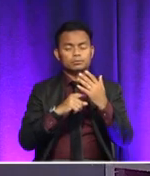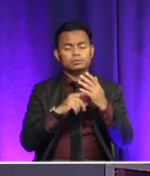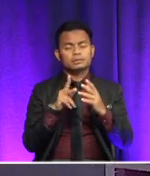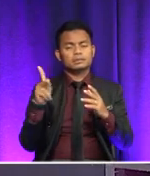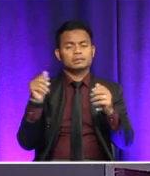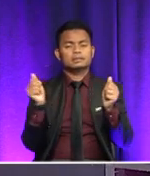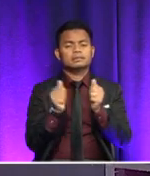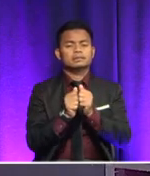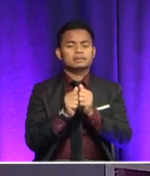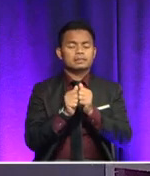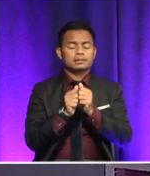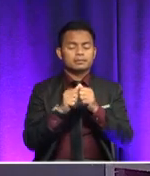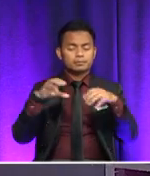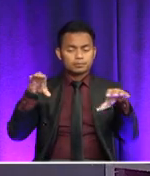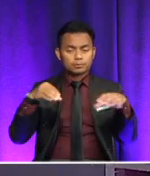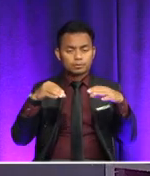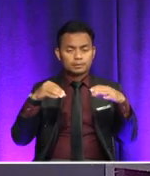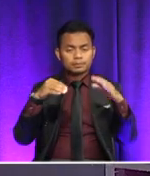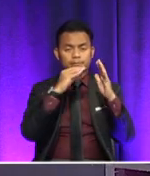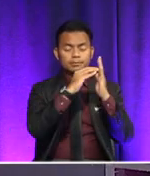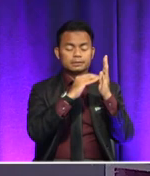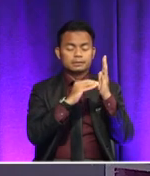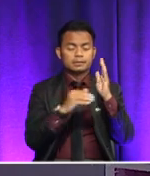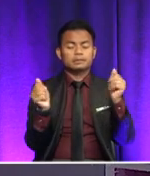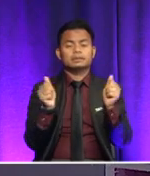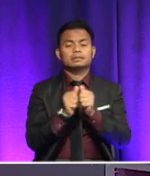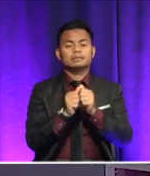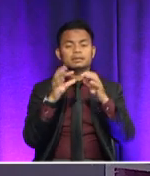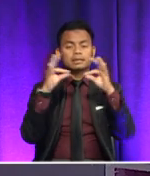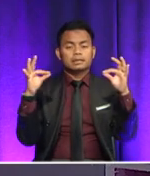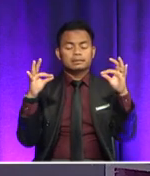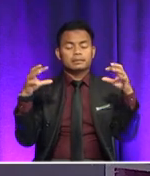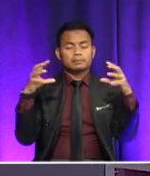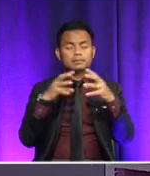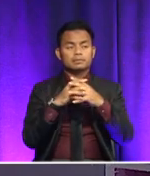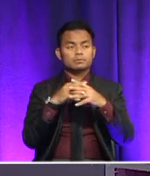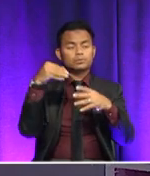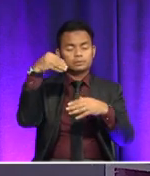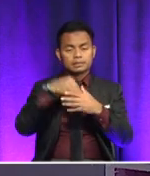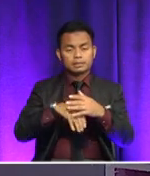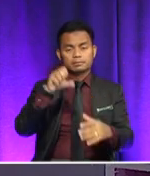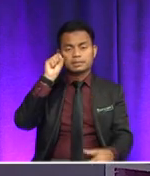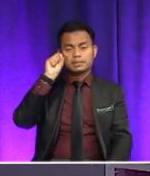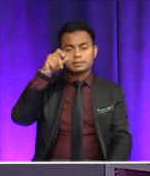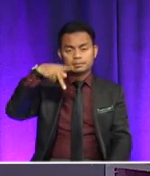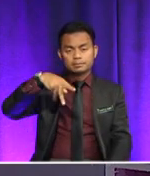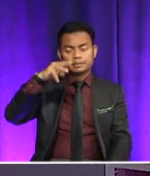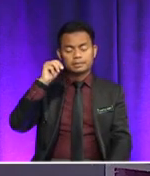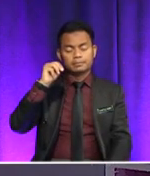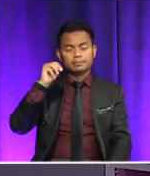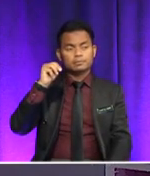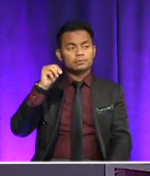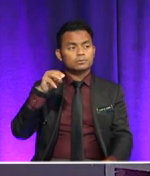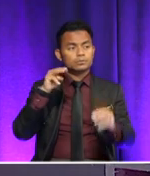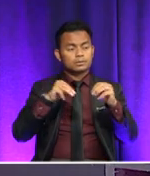mana kita menggunakan ayat majmu dalam SPM pelajar perlu mengarang Salah satu